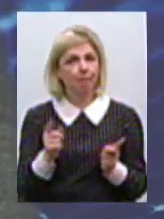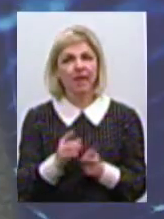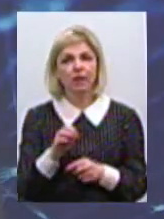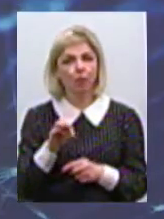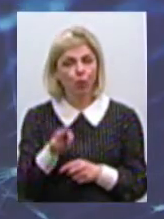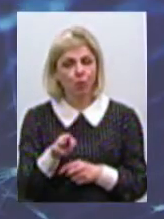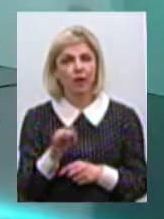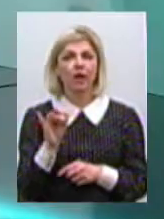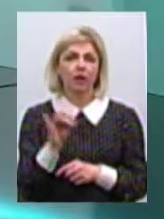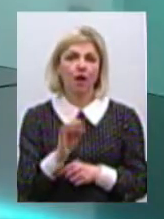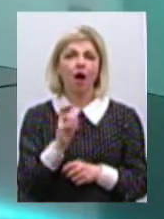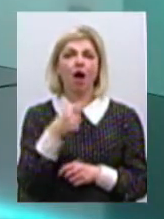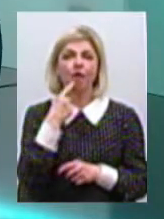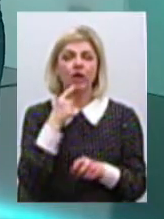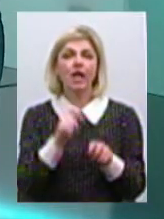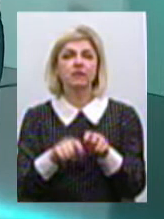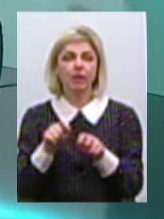кажуть експерти і висновки